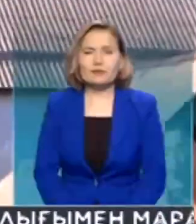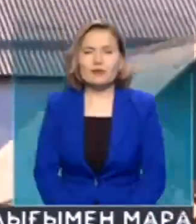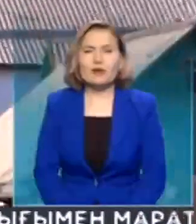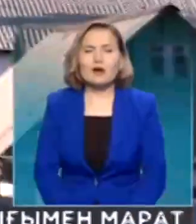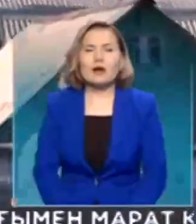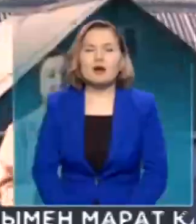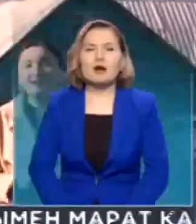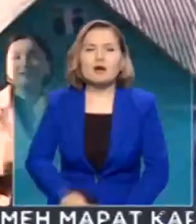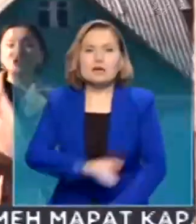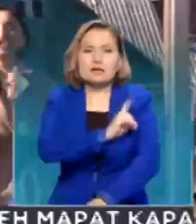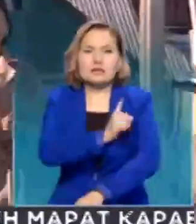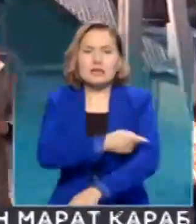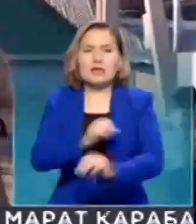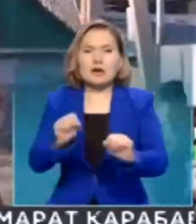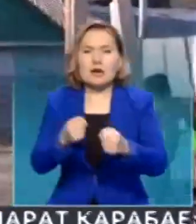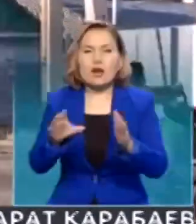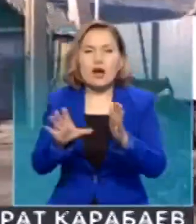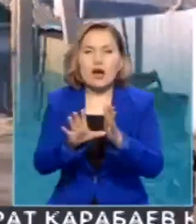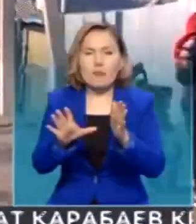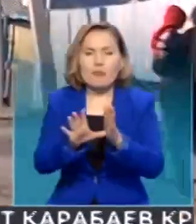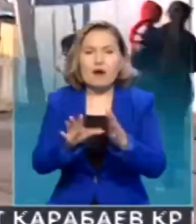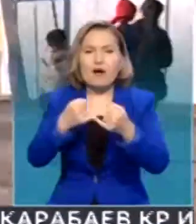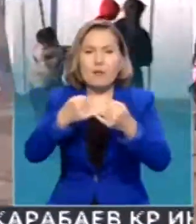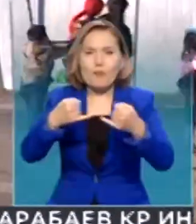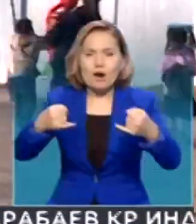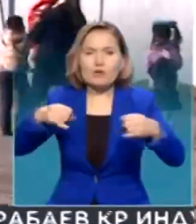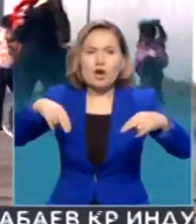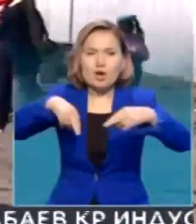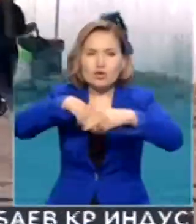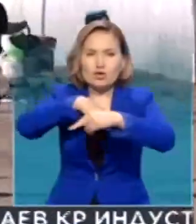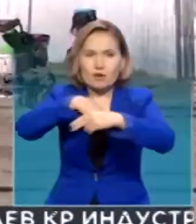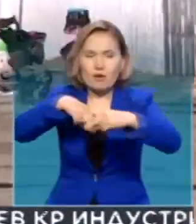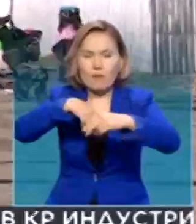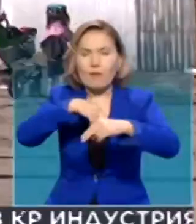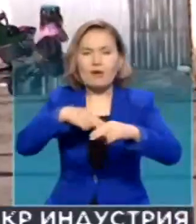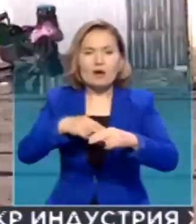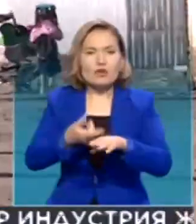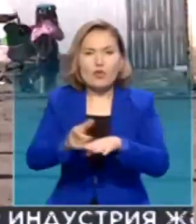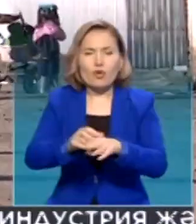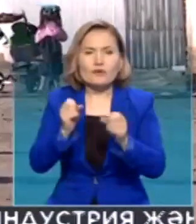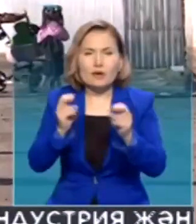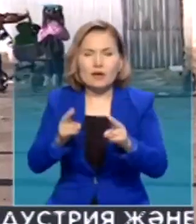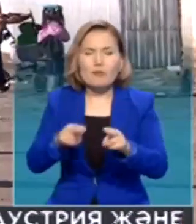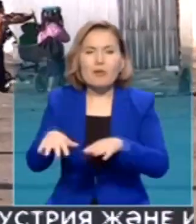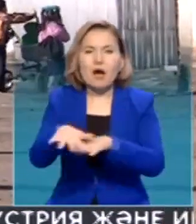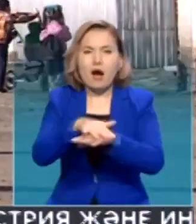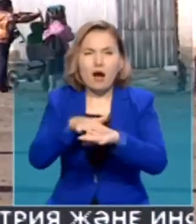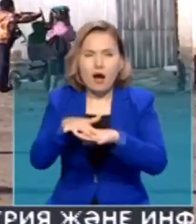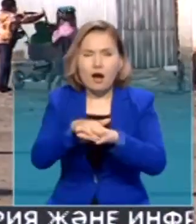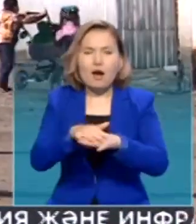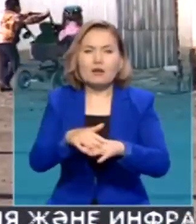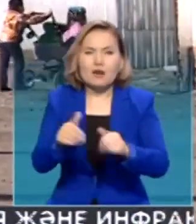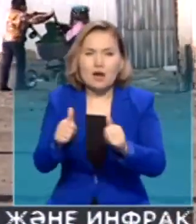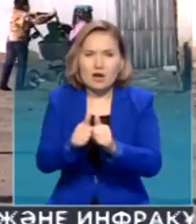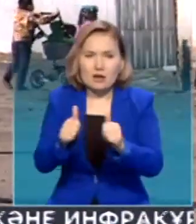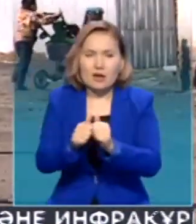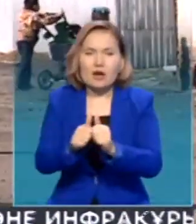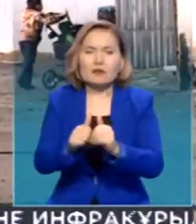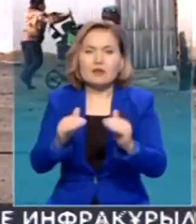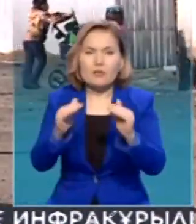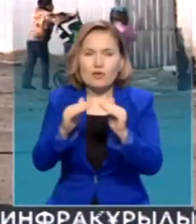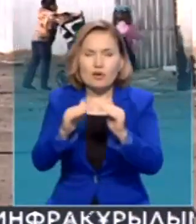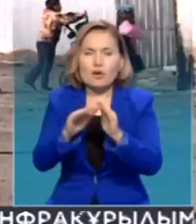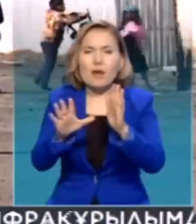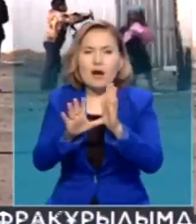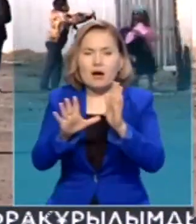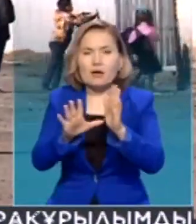Мұндай жоғары кернеулі электр желісінің маңынан жүріп өтудің өзі қауіпті. Ал мұндағы жұрт жанынан өтпек түгілі, осы қауіпті